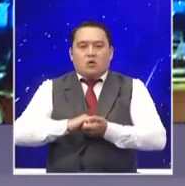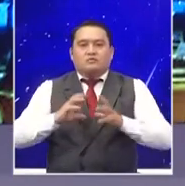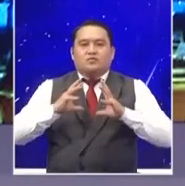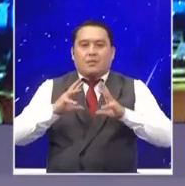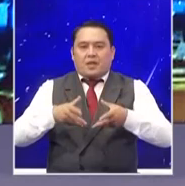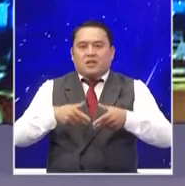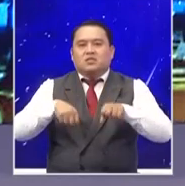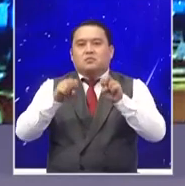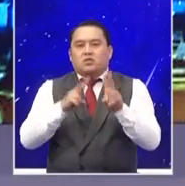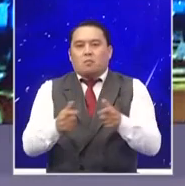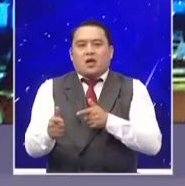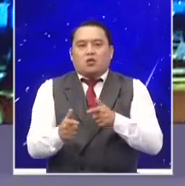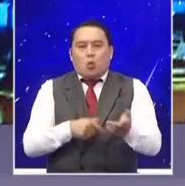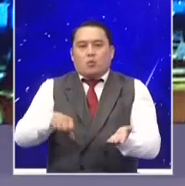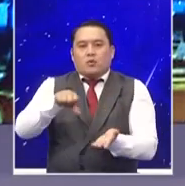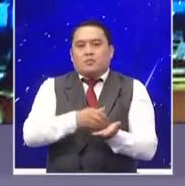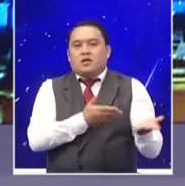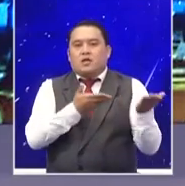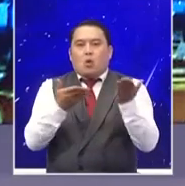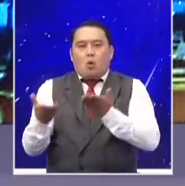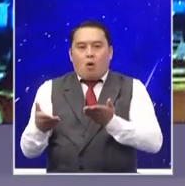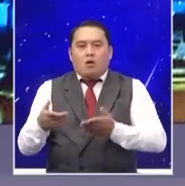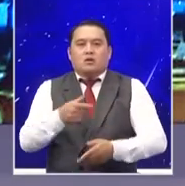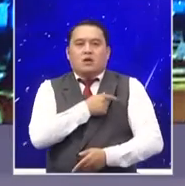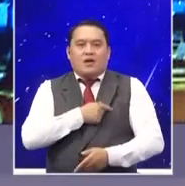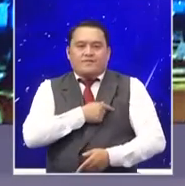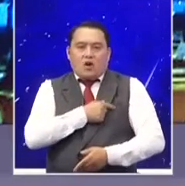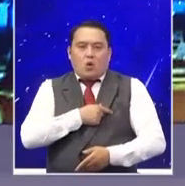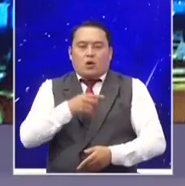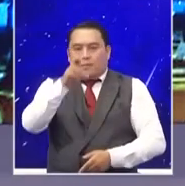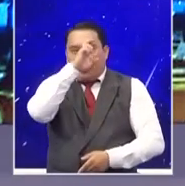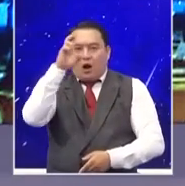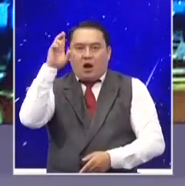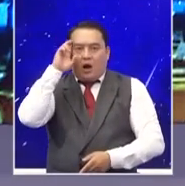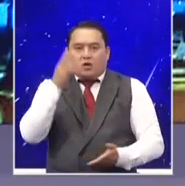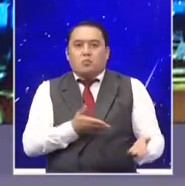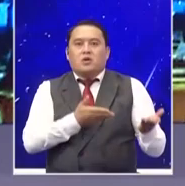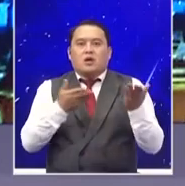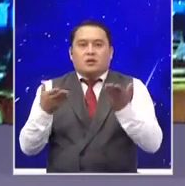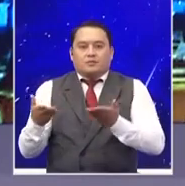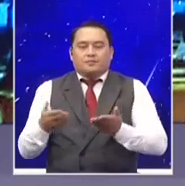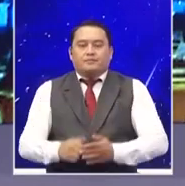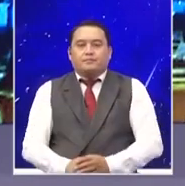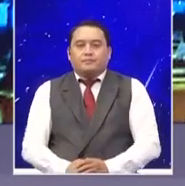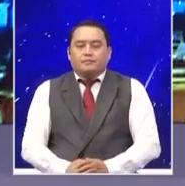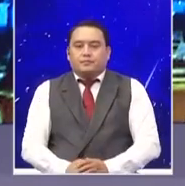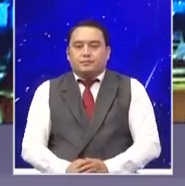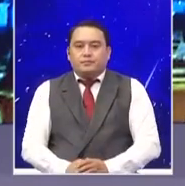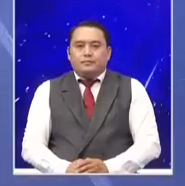шара. Специально для подготовки к нему приглашен авторитетный тренер из Бразилии Дарлан Мораес. Подробнее смотрите в следующем